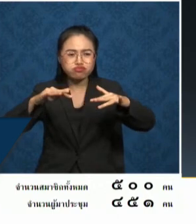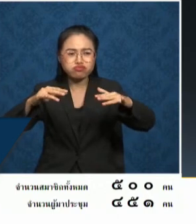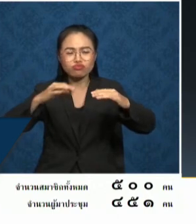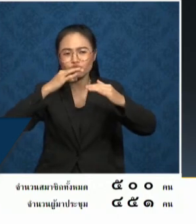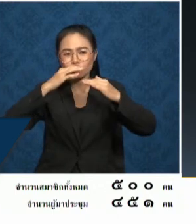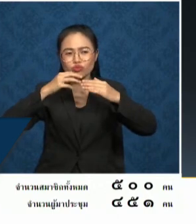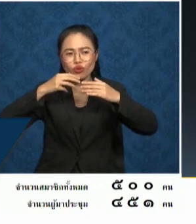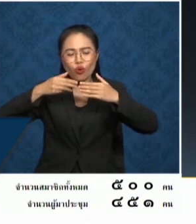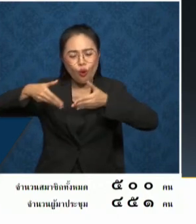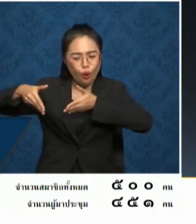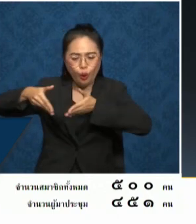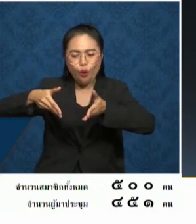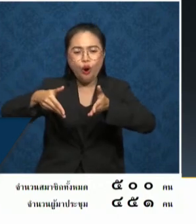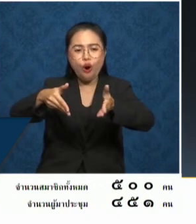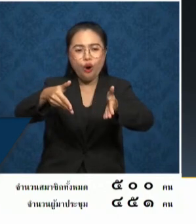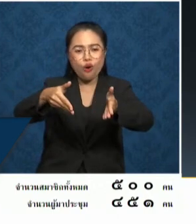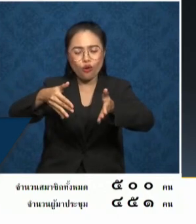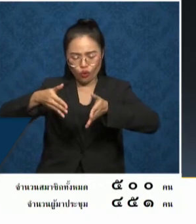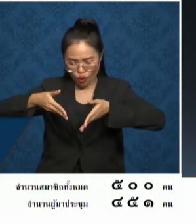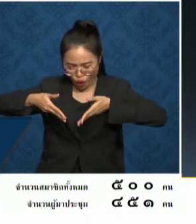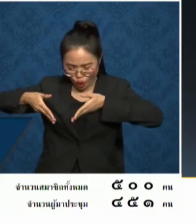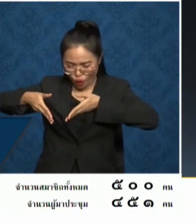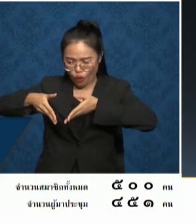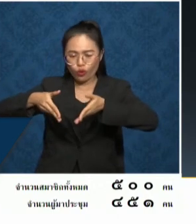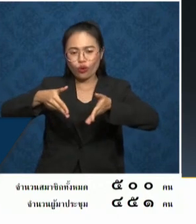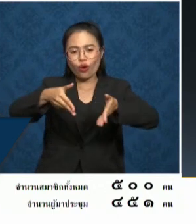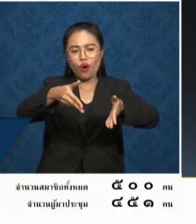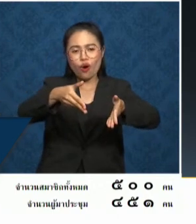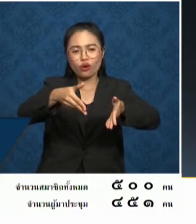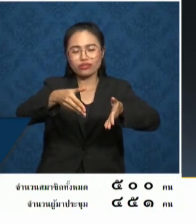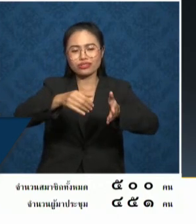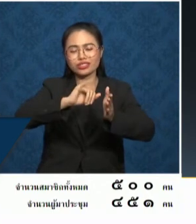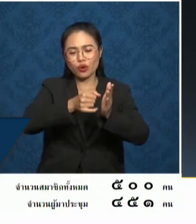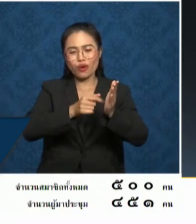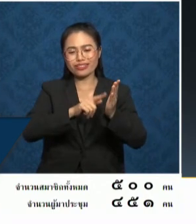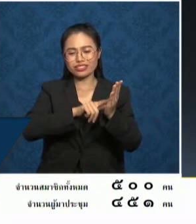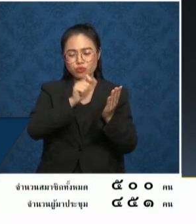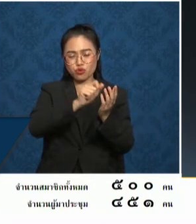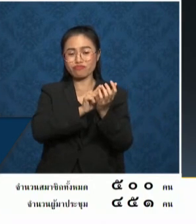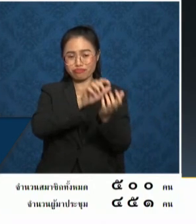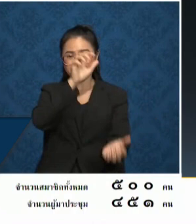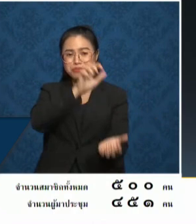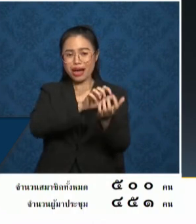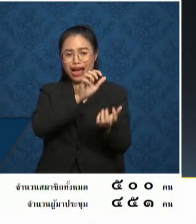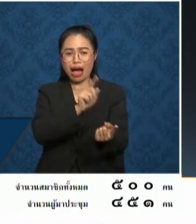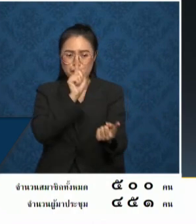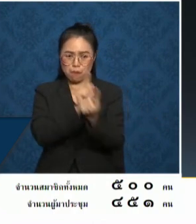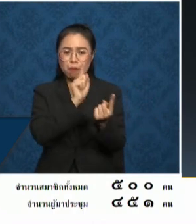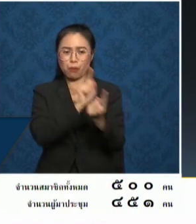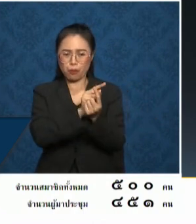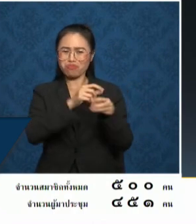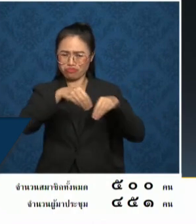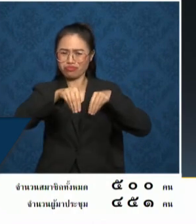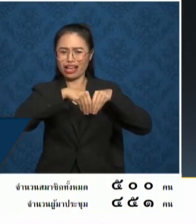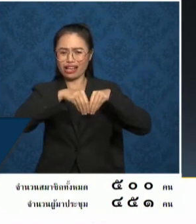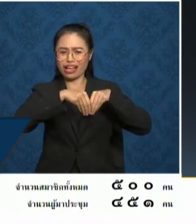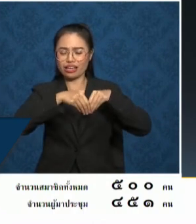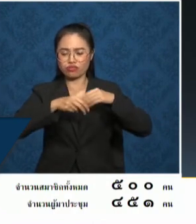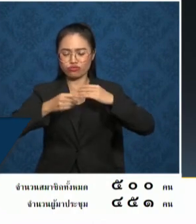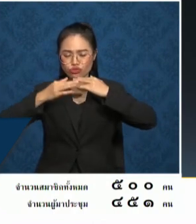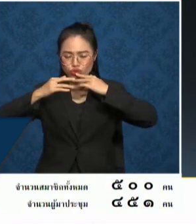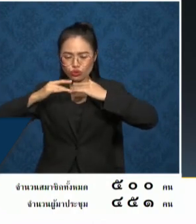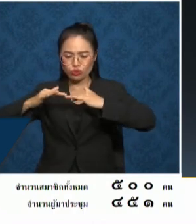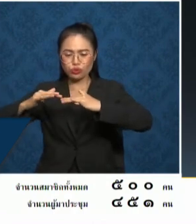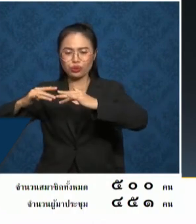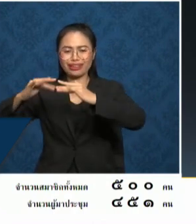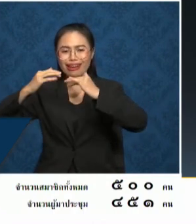ทัพกองทัพจีนนะครับตำบลในคลองบามงกดอำเภอพระสมุทรเจดีย์จังหวัดสมุทรปราการซึ่งไม่ไกลนะครับที่จะไหลลงสู่ปาก